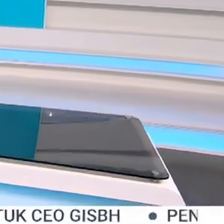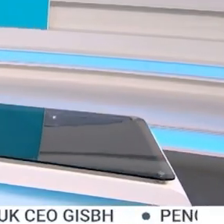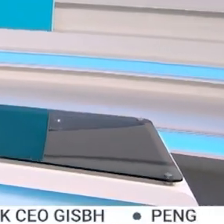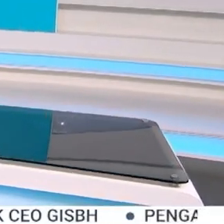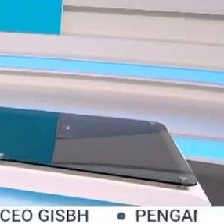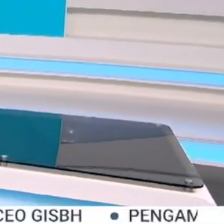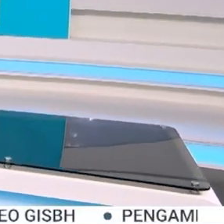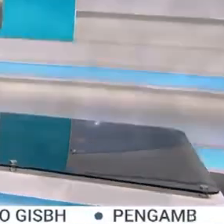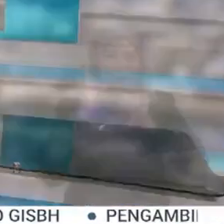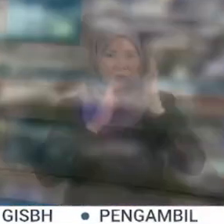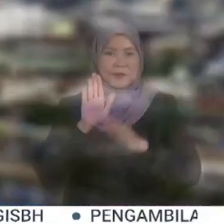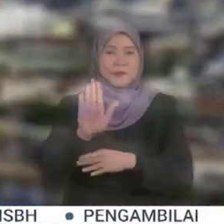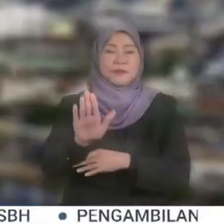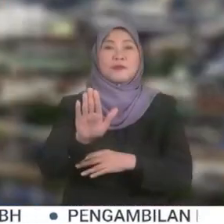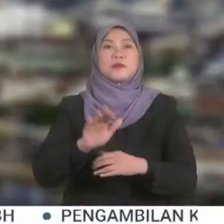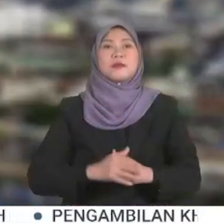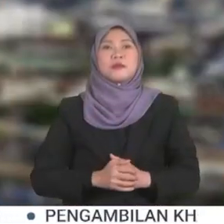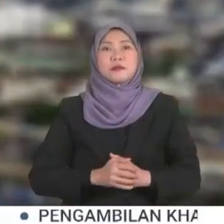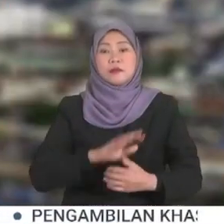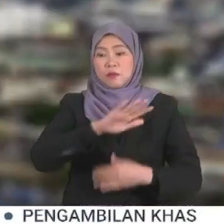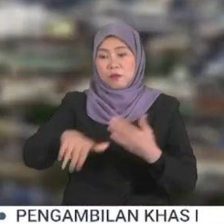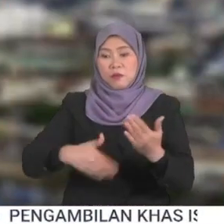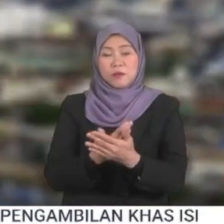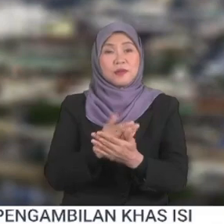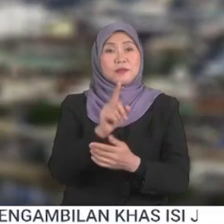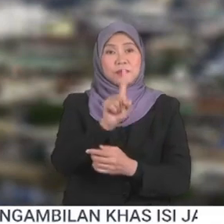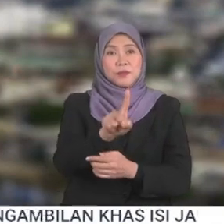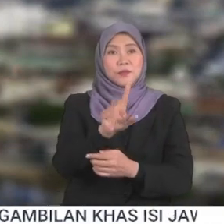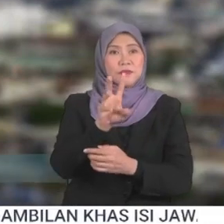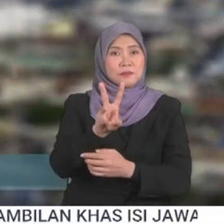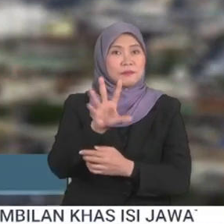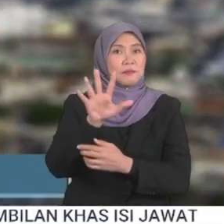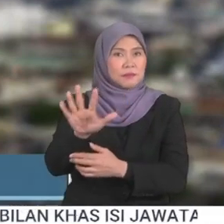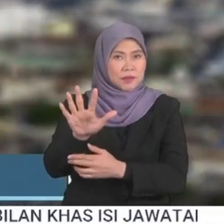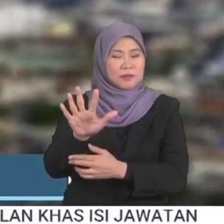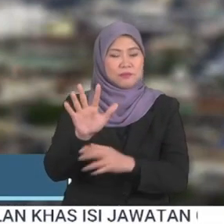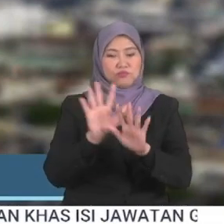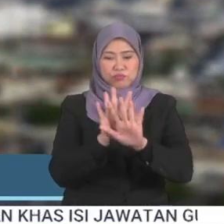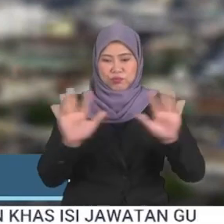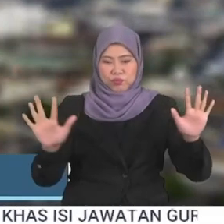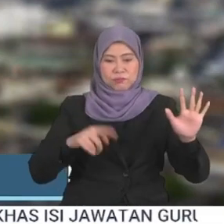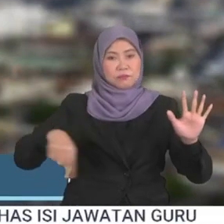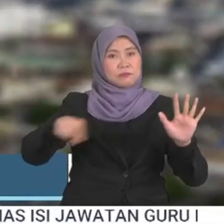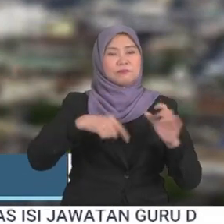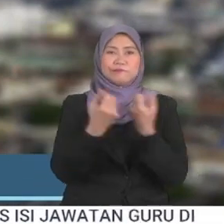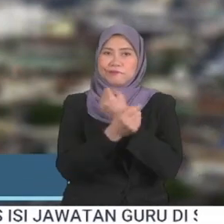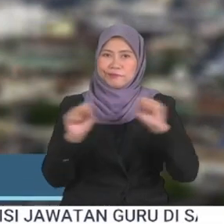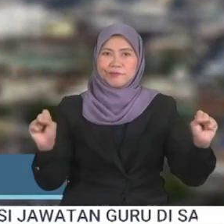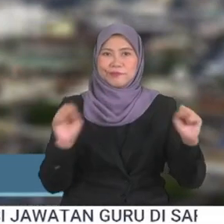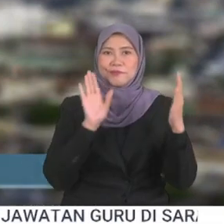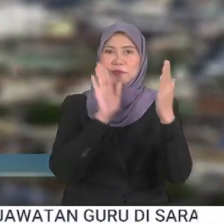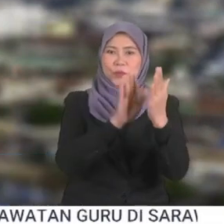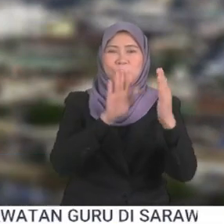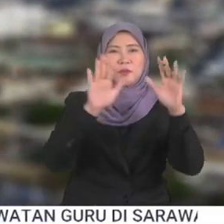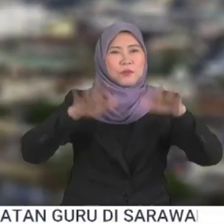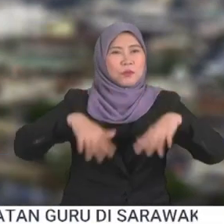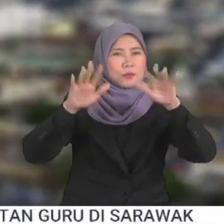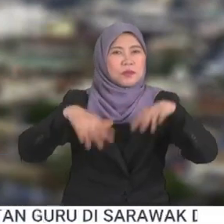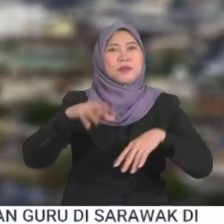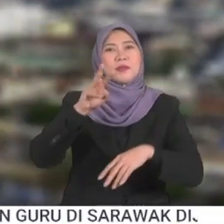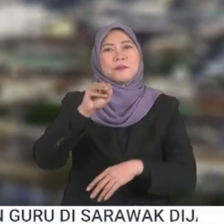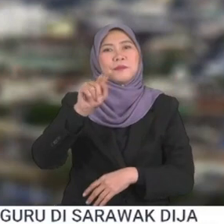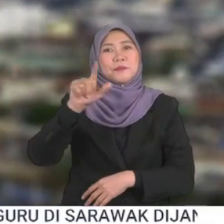Assalamualaikum, salam Malaysia Madani. Kesemua 165 pangkalan hadapan bagi menghadapi monsun timur laut MTL di